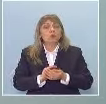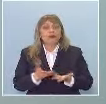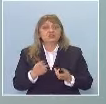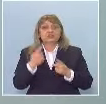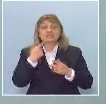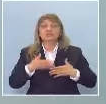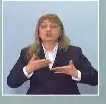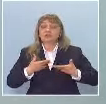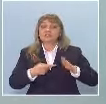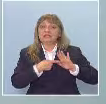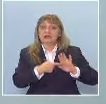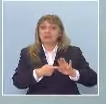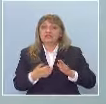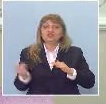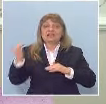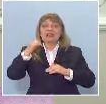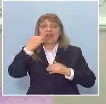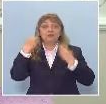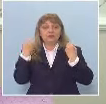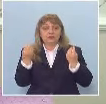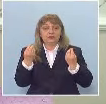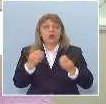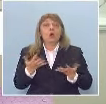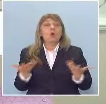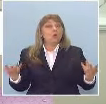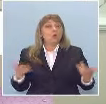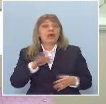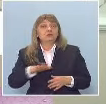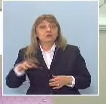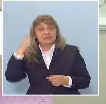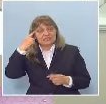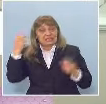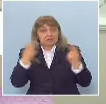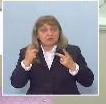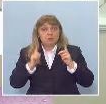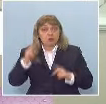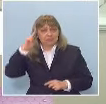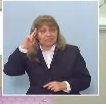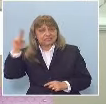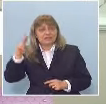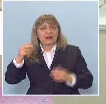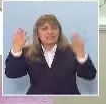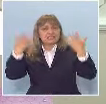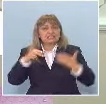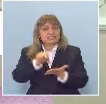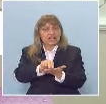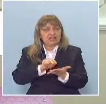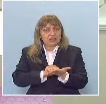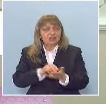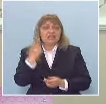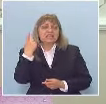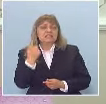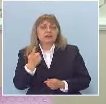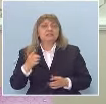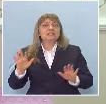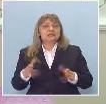са най-добрите. Когато децата разберат, че могат да се справят с задачите и сами